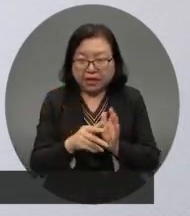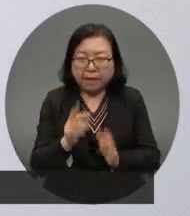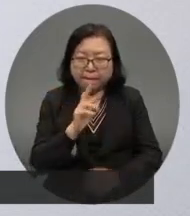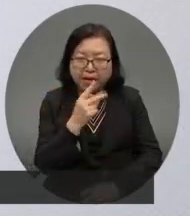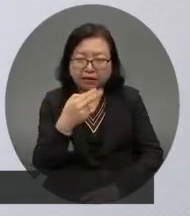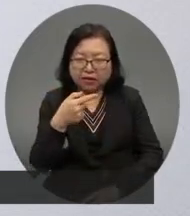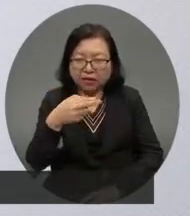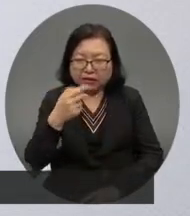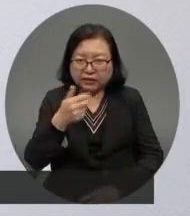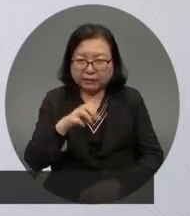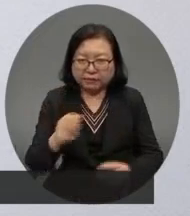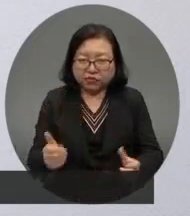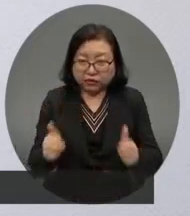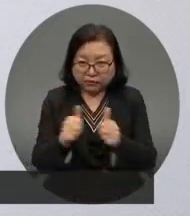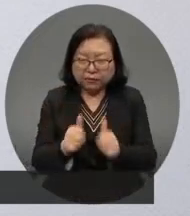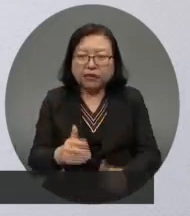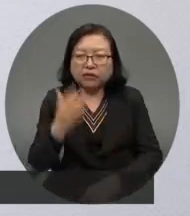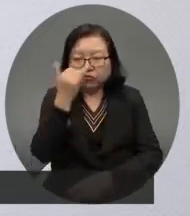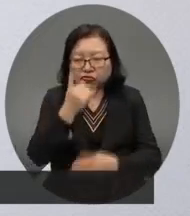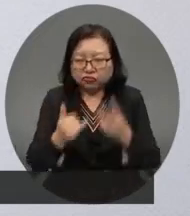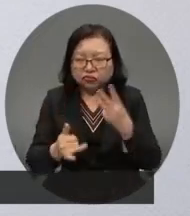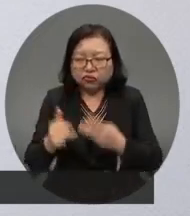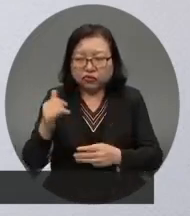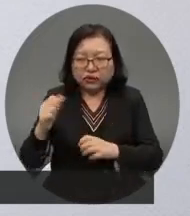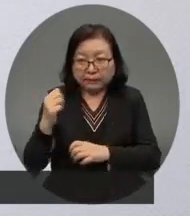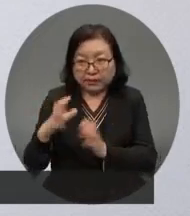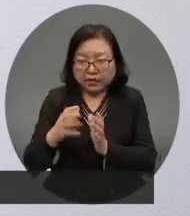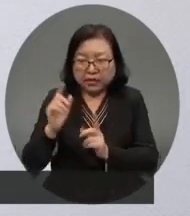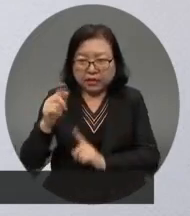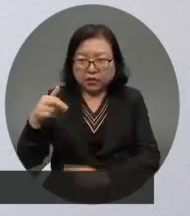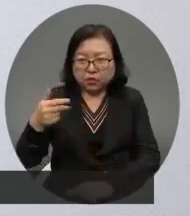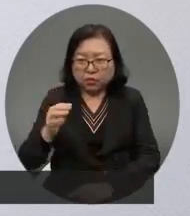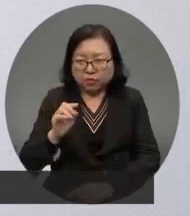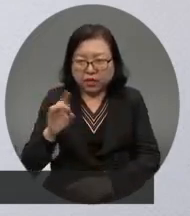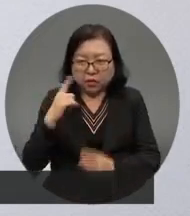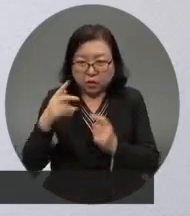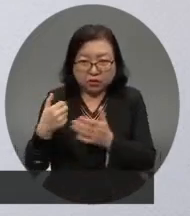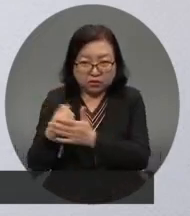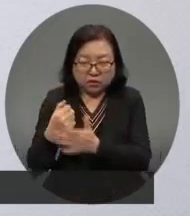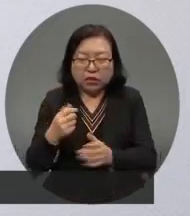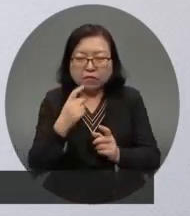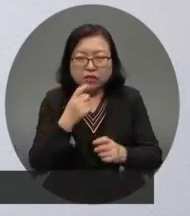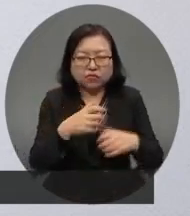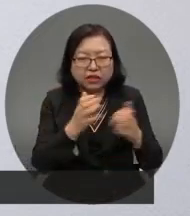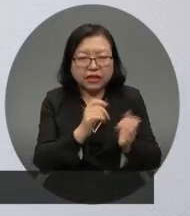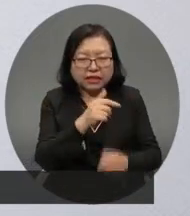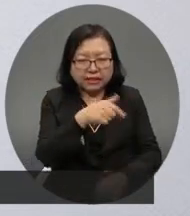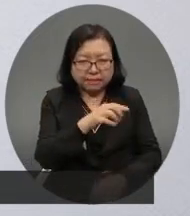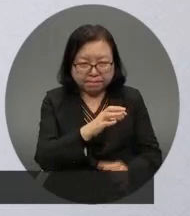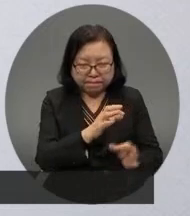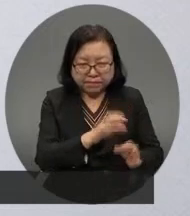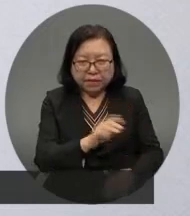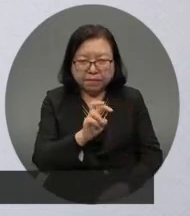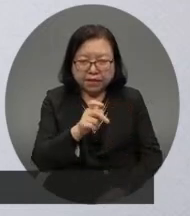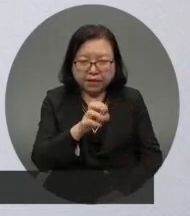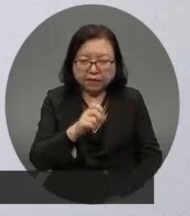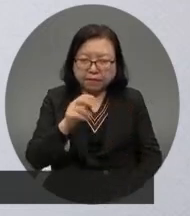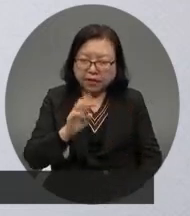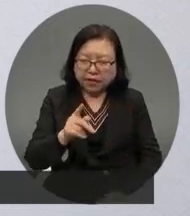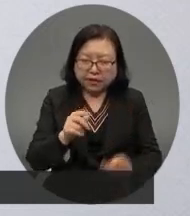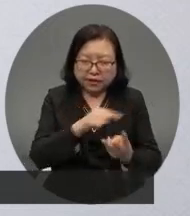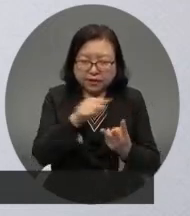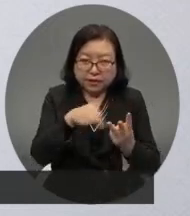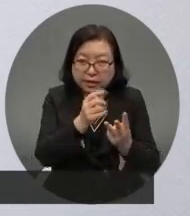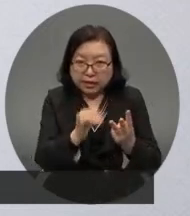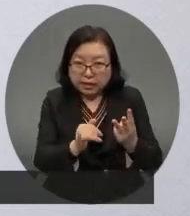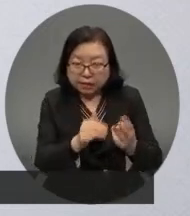구도입니다. 충주는 국민의힘 이종배 공천 확정에 민주당은 김경욱, 맹정섭, 박지우 3인